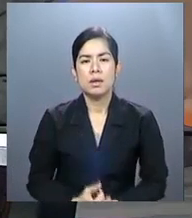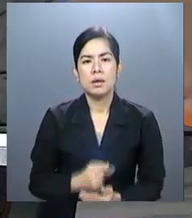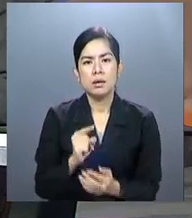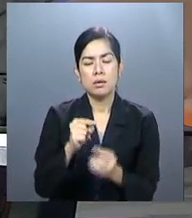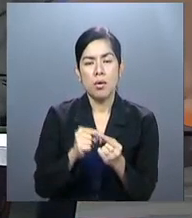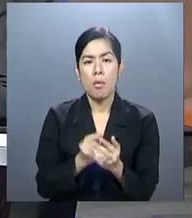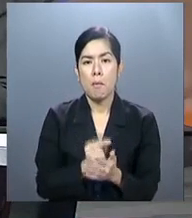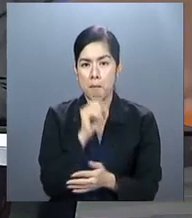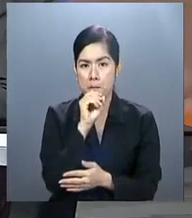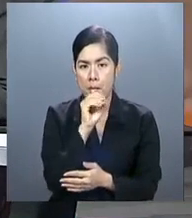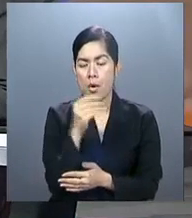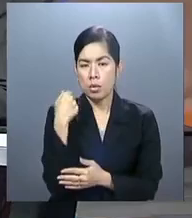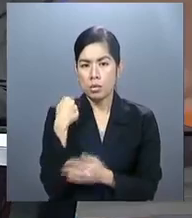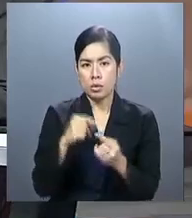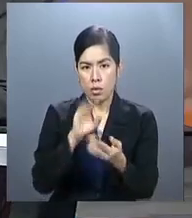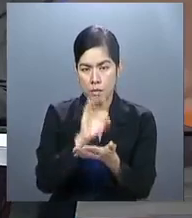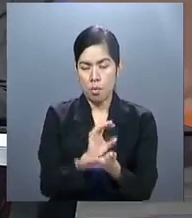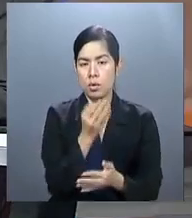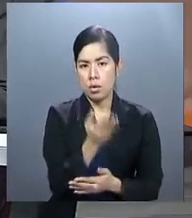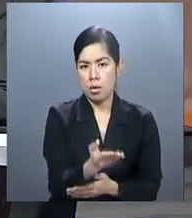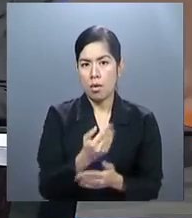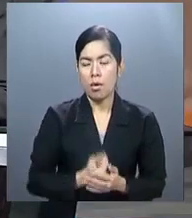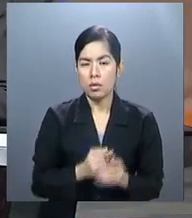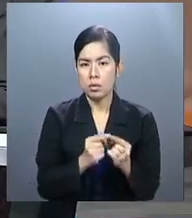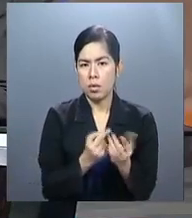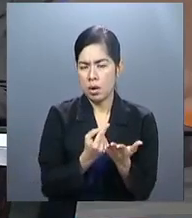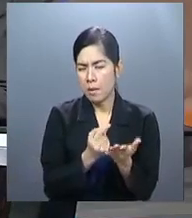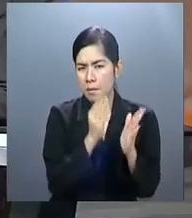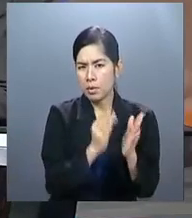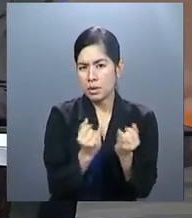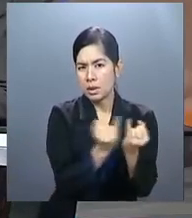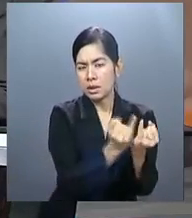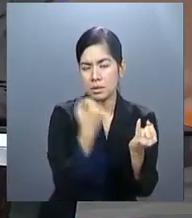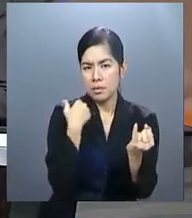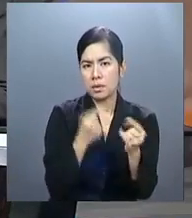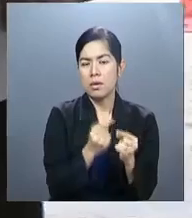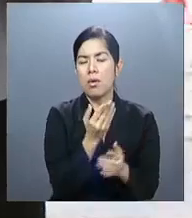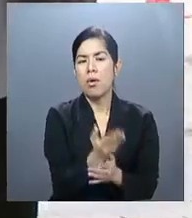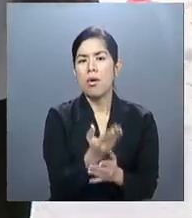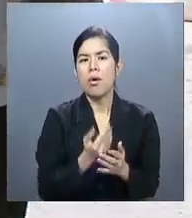งความกับตำรวจปราบปรามให้ดำเนินคดีกับคนสนิทที่นำสลากไปขึ้นรางวัลค่ะ